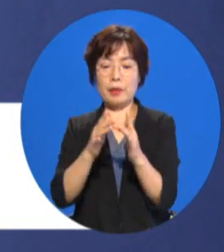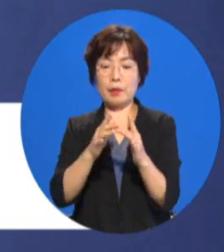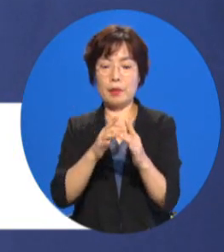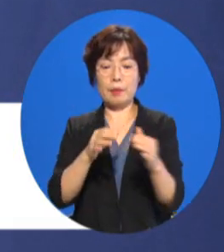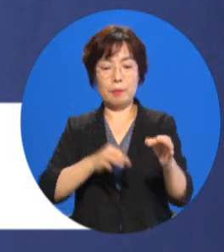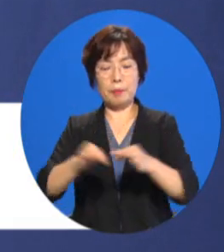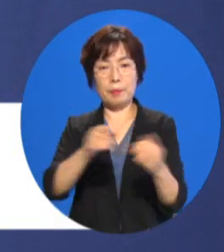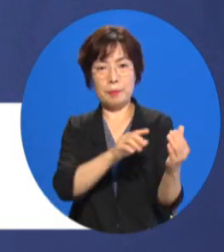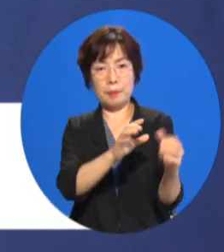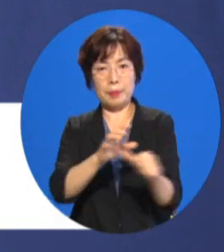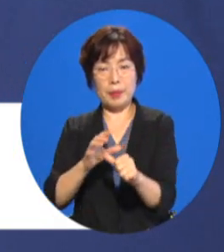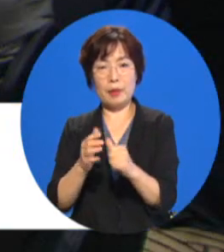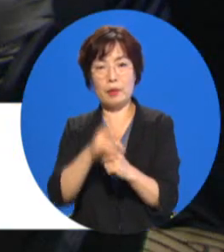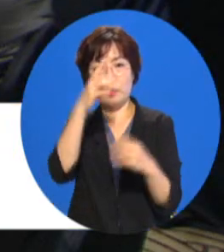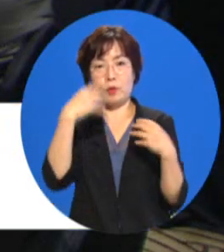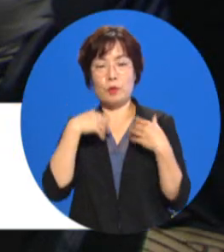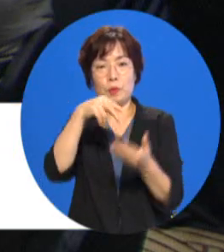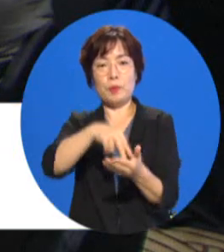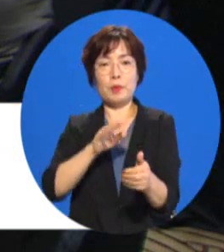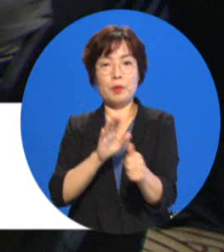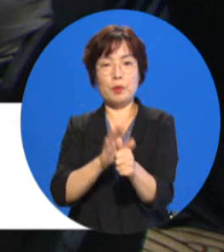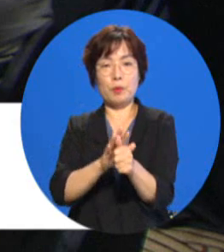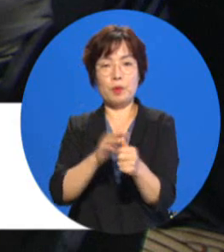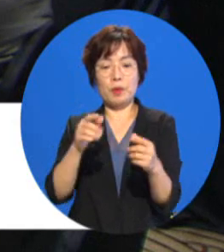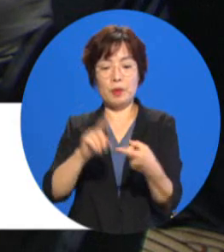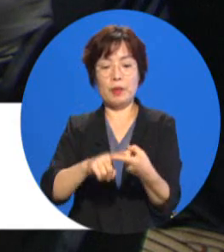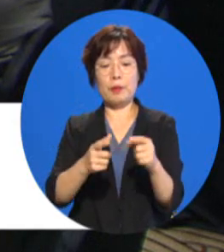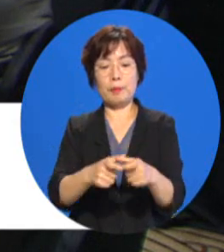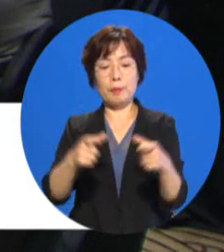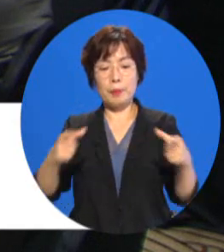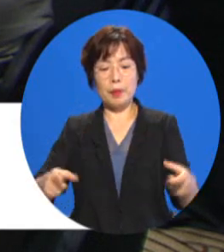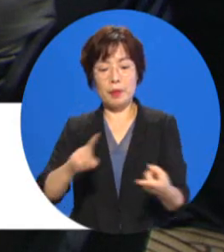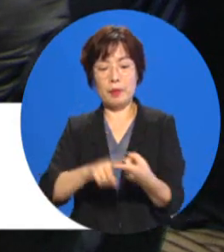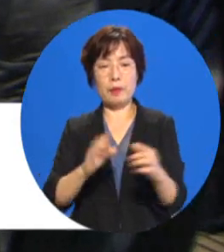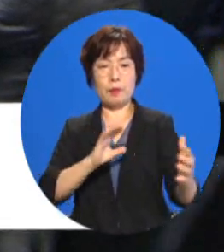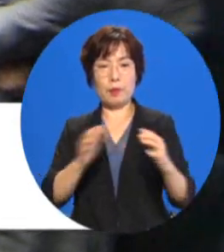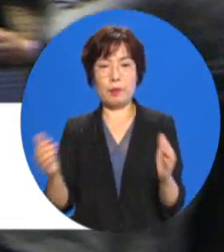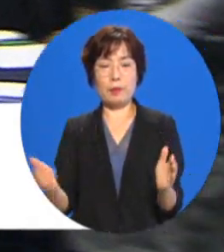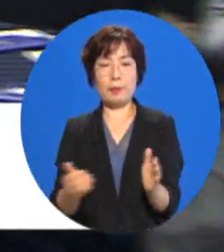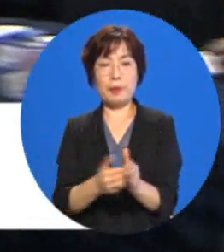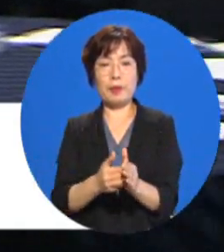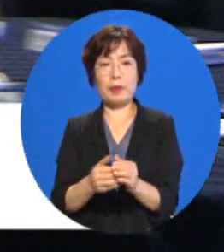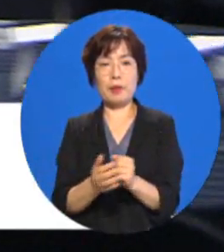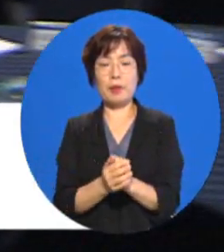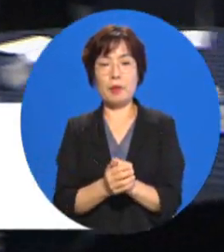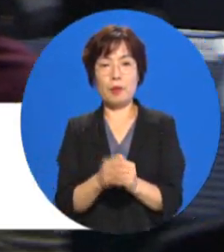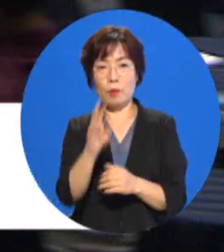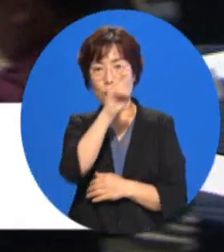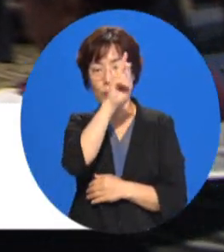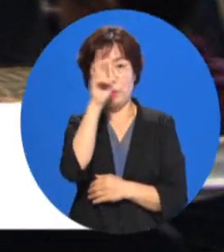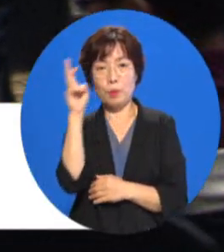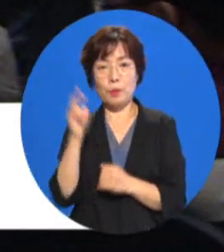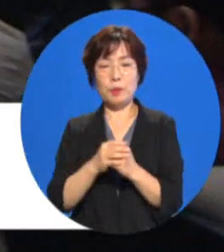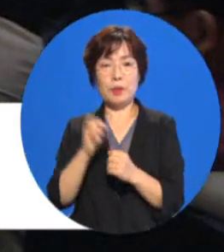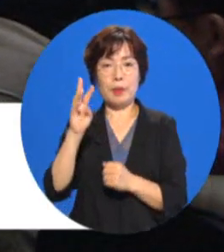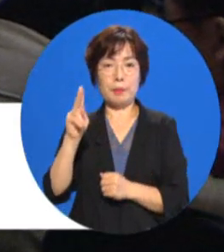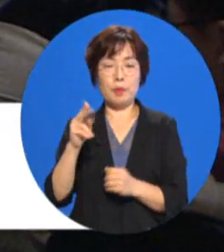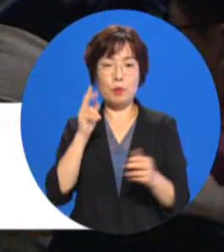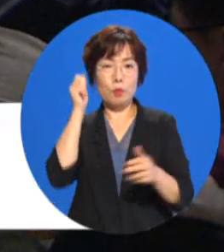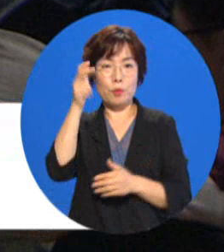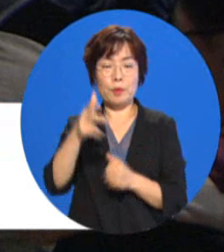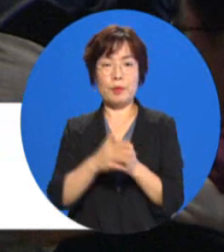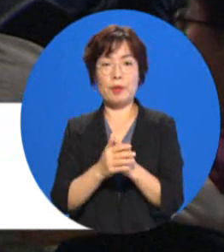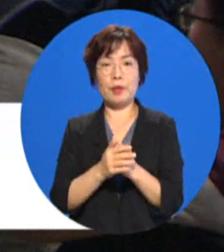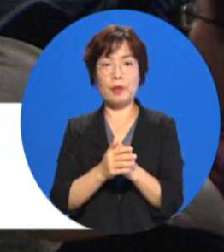도입하고 정부 차원의 지원을 확대하는 방안 등에 대해 대화를 나눴습니다. 박 장관은 이어 엠브로텔에서